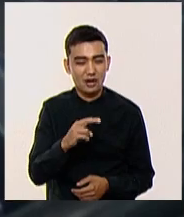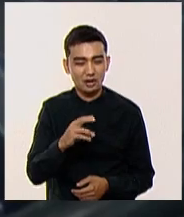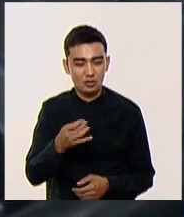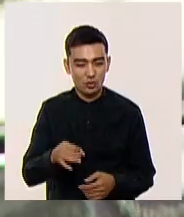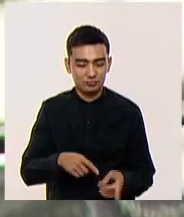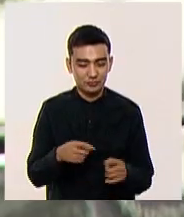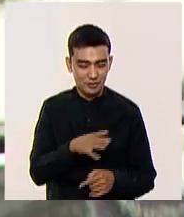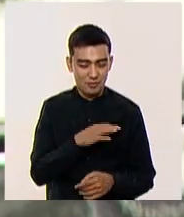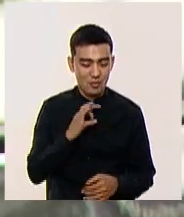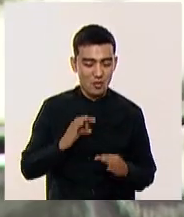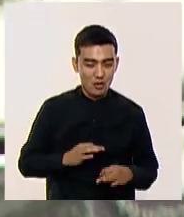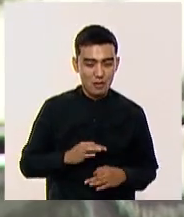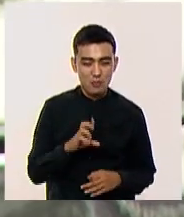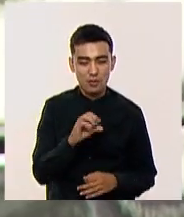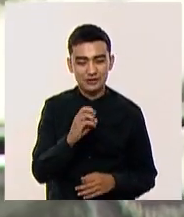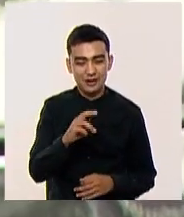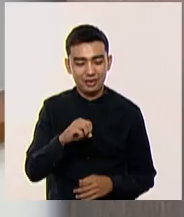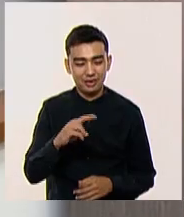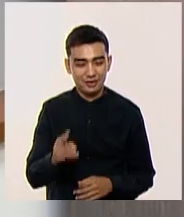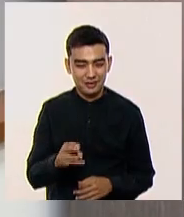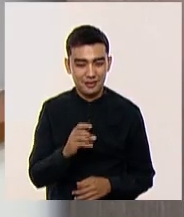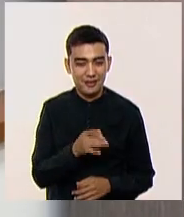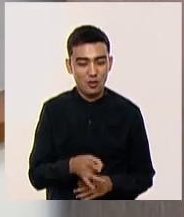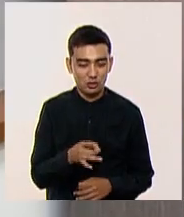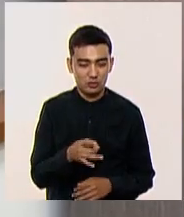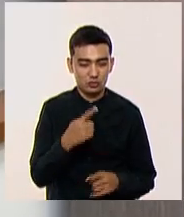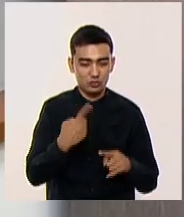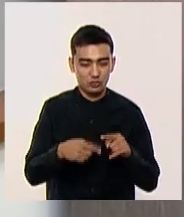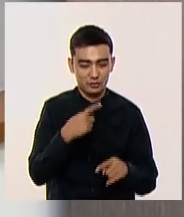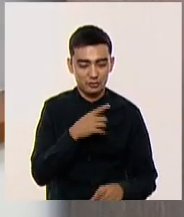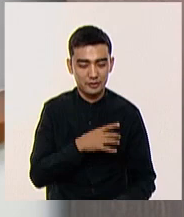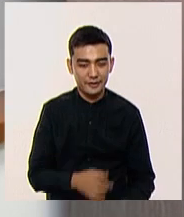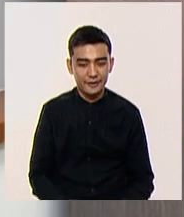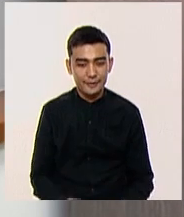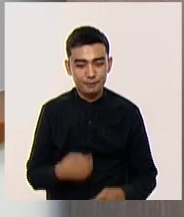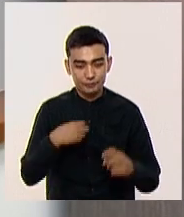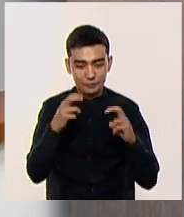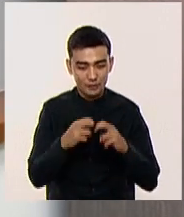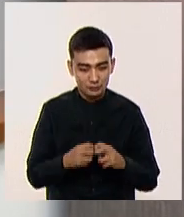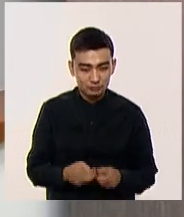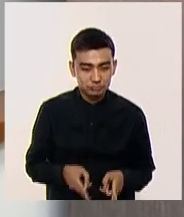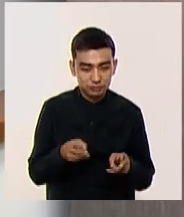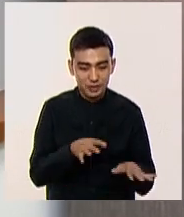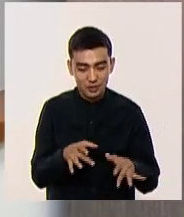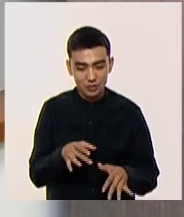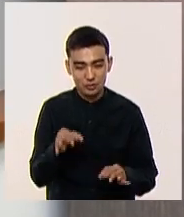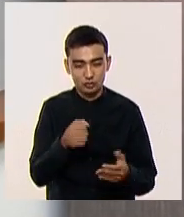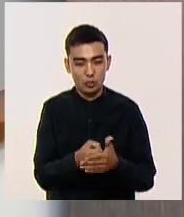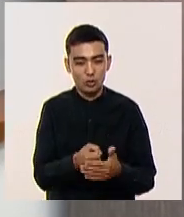прокуратуре Бостандыкского района информацию опровергли. Изучением материалов уголовного дела показало, что органам